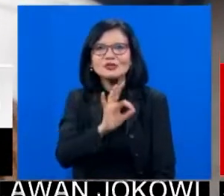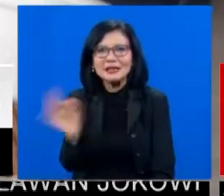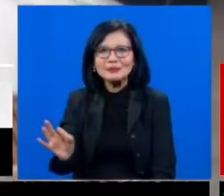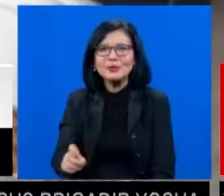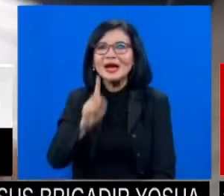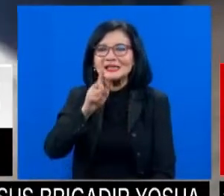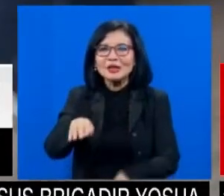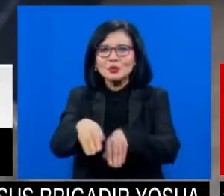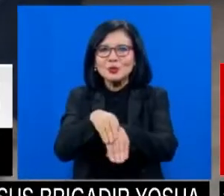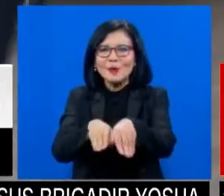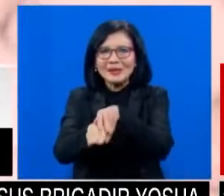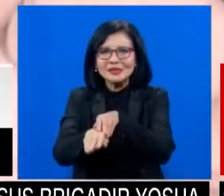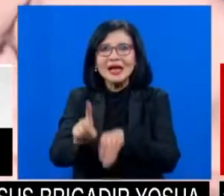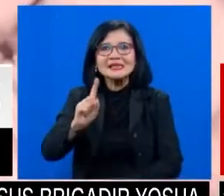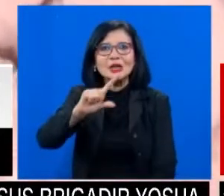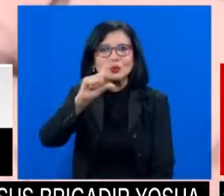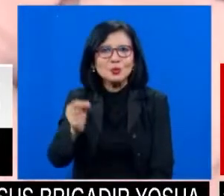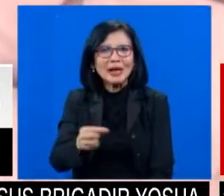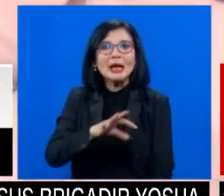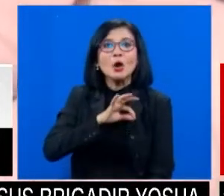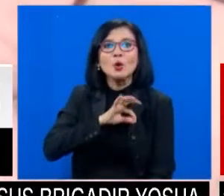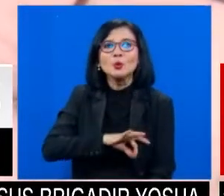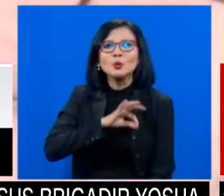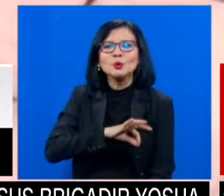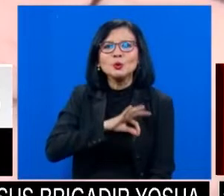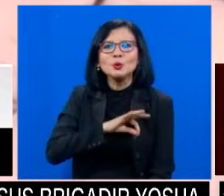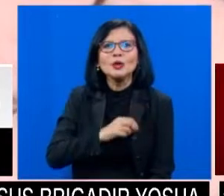pasang. Dalam sebulan, Liana bisa mendapatkan